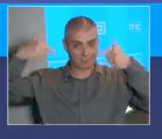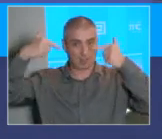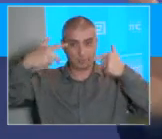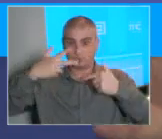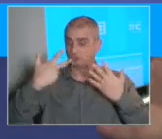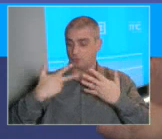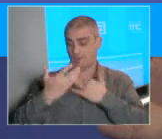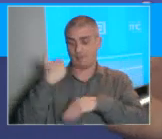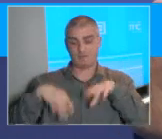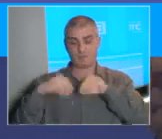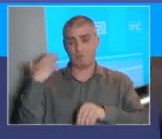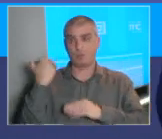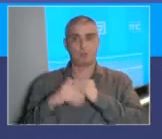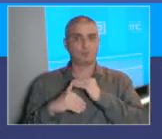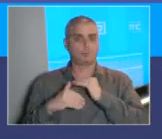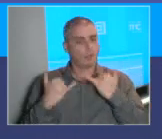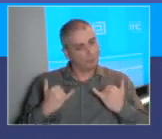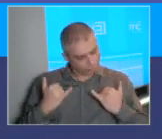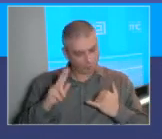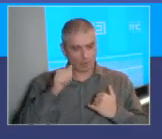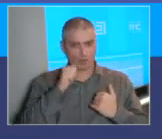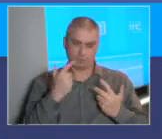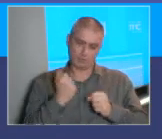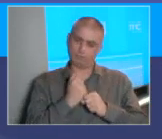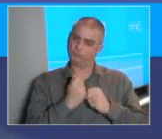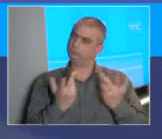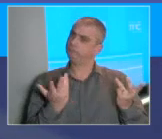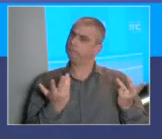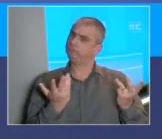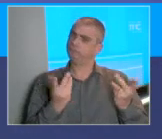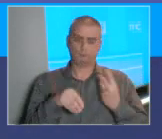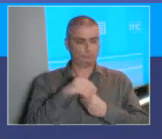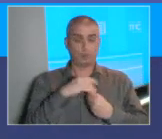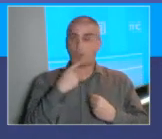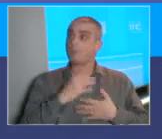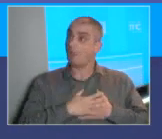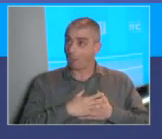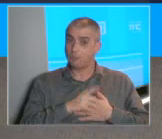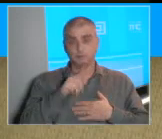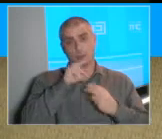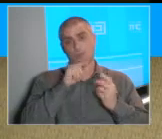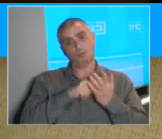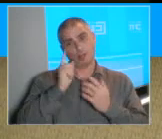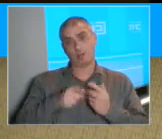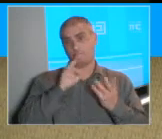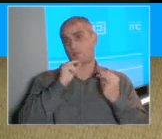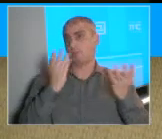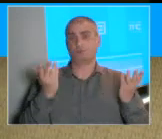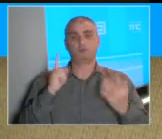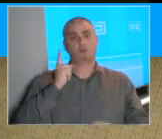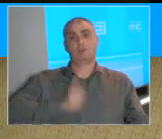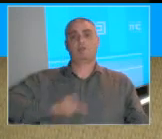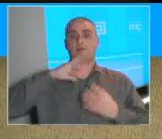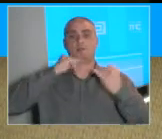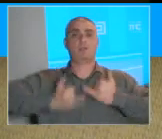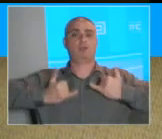המצלמות, 8 ימים לפני הבחירות האחרונות. עכשיו כחול לבן עושים איזשהו משהו, איזשהו טריק, אומרים, צריך לדון כי חייבים לדון ויש הכרח לדון